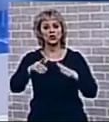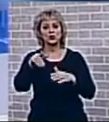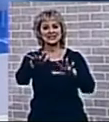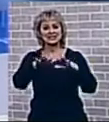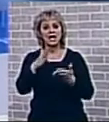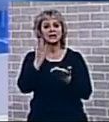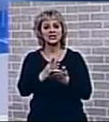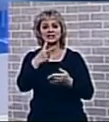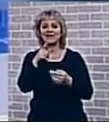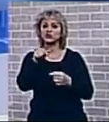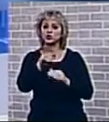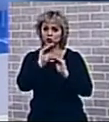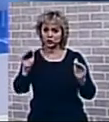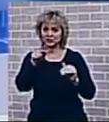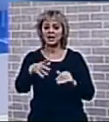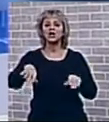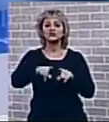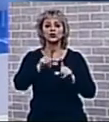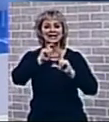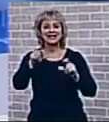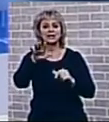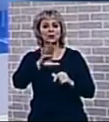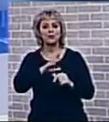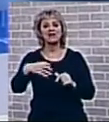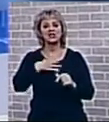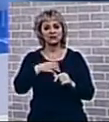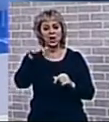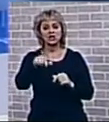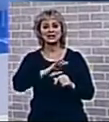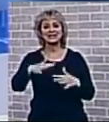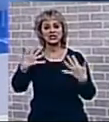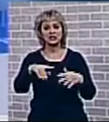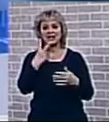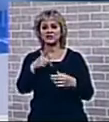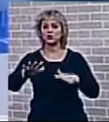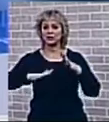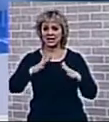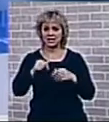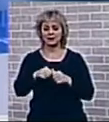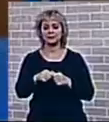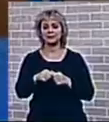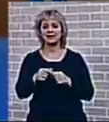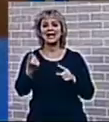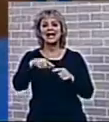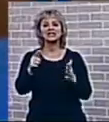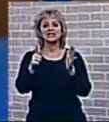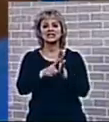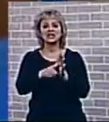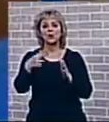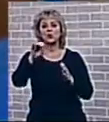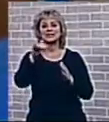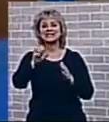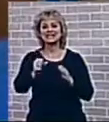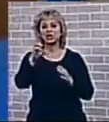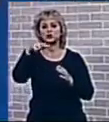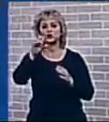зале, естественно, заметно тише. И все-таки крикнуть бывает очень важно и не терять из виду тренера. Это 7-е Пумсе,